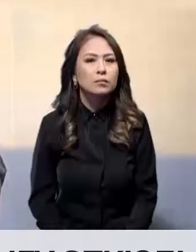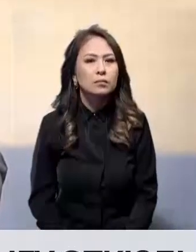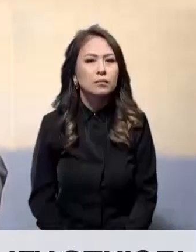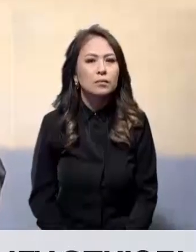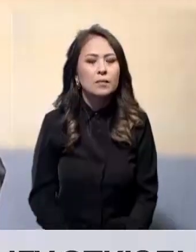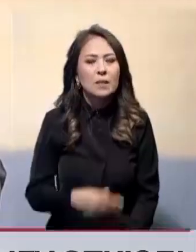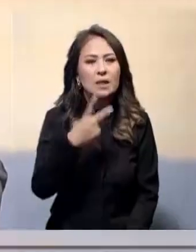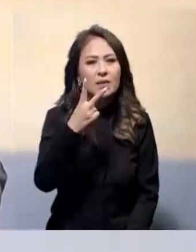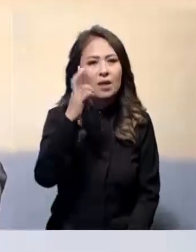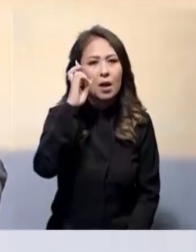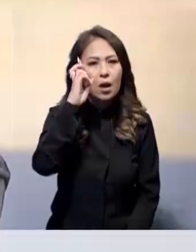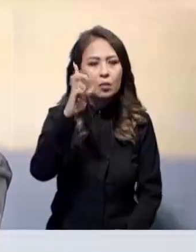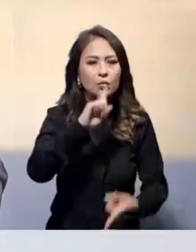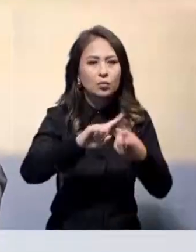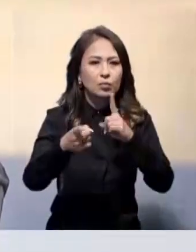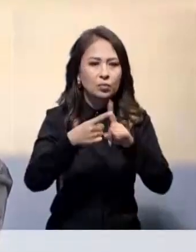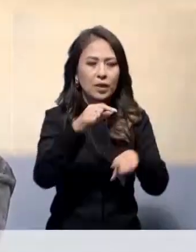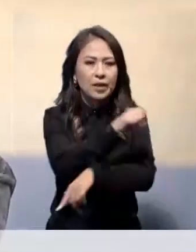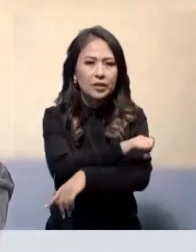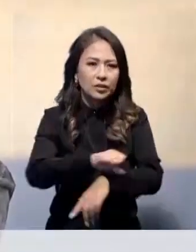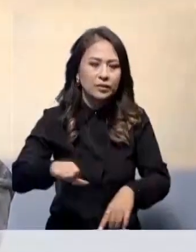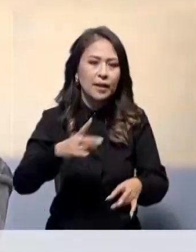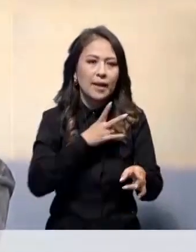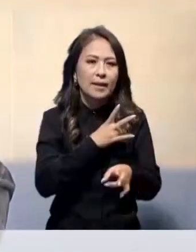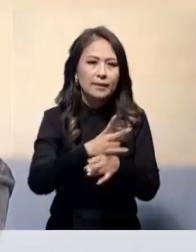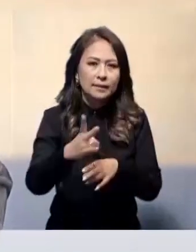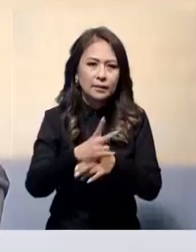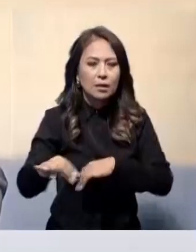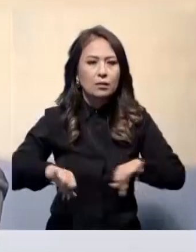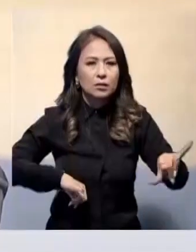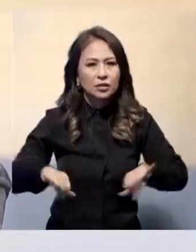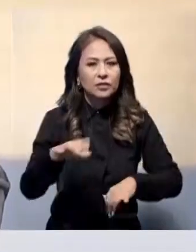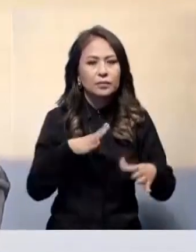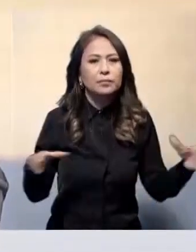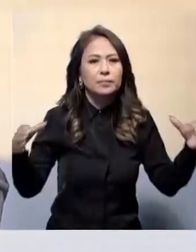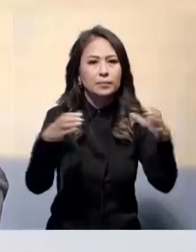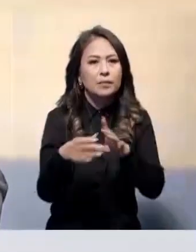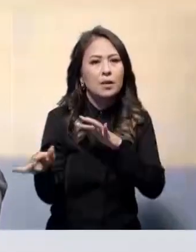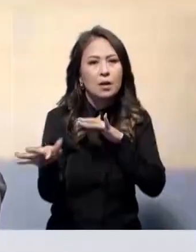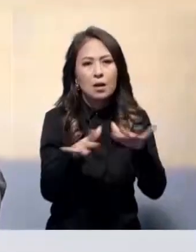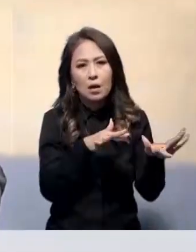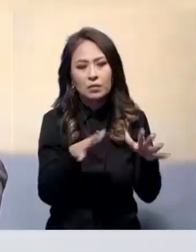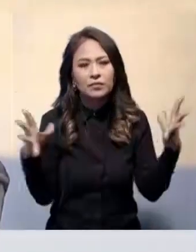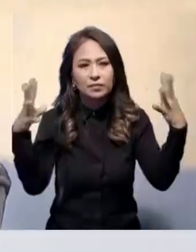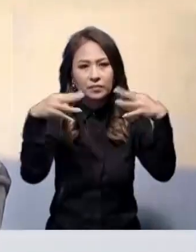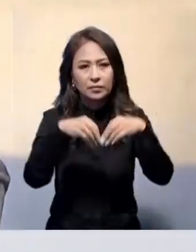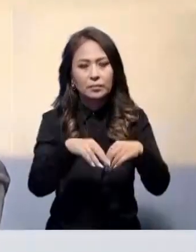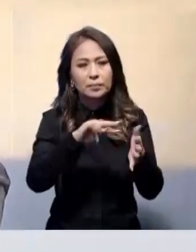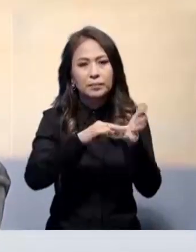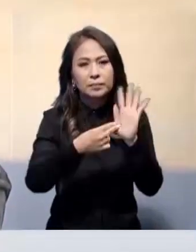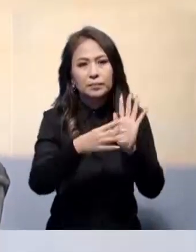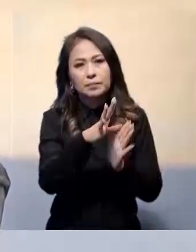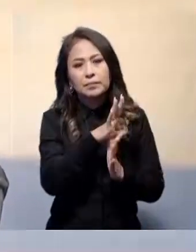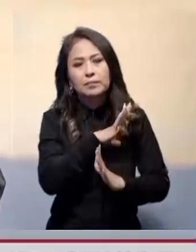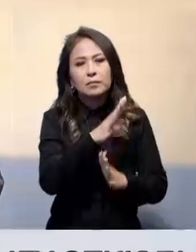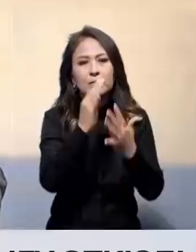ислам. Екелдің қарулы күштері шекарада алмағы ғайып террористік қатер туындыған жағдайда бірлесе әрекет етудің бірыңғай алгоритмін әзірледі.